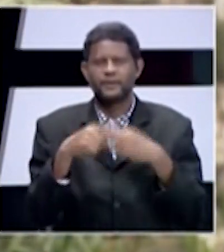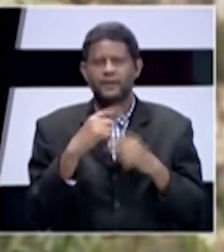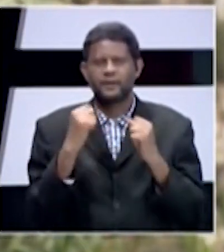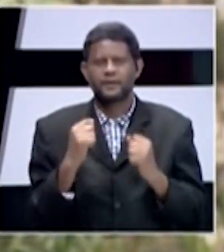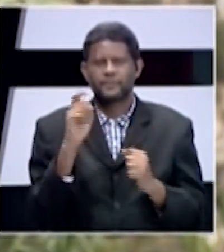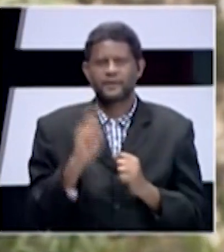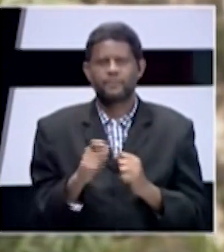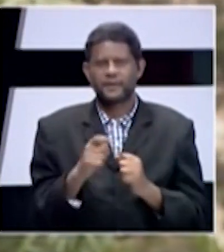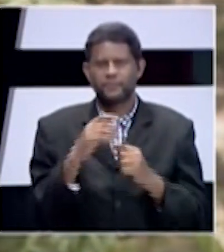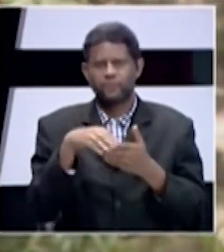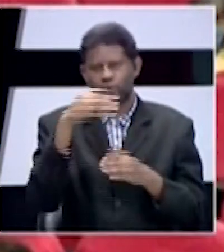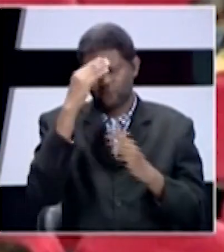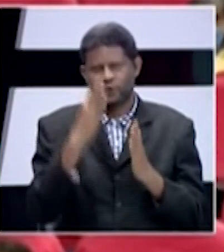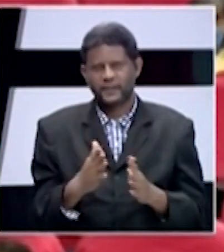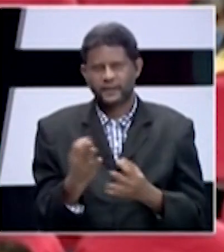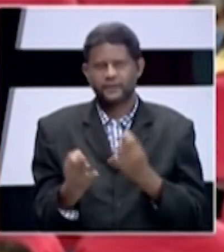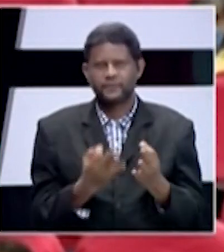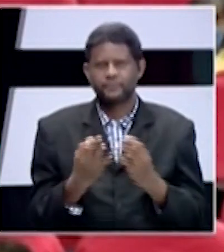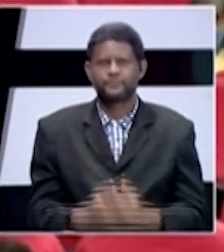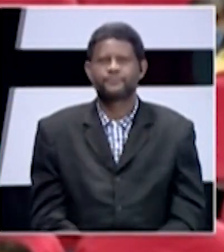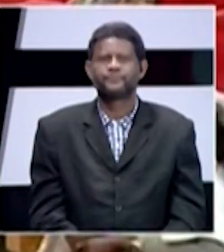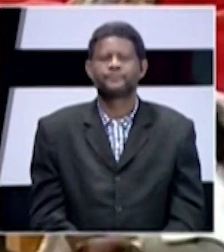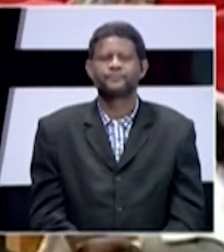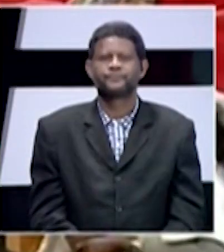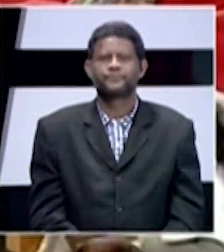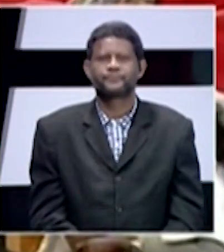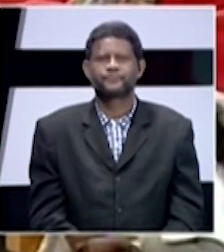ከም ዝግባእ ምሁራት ገሊፆም።